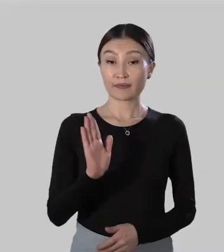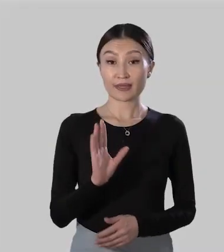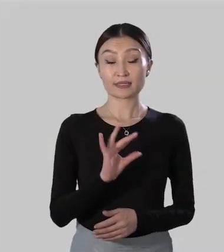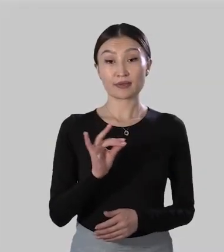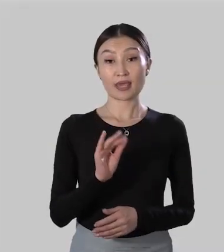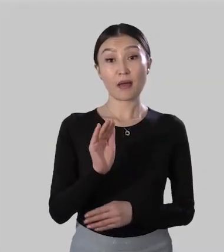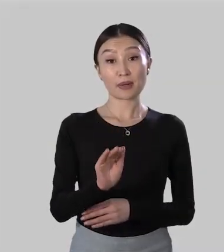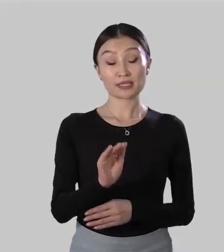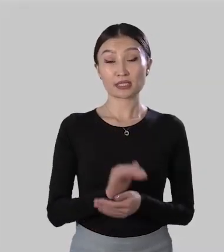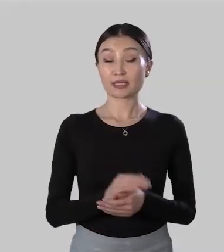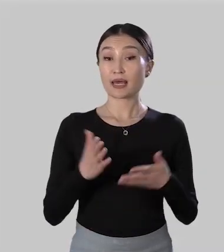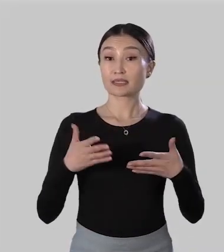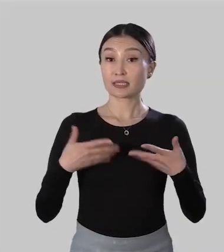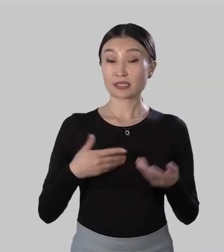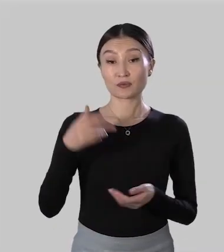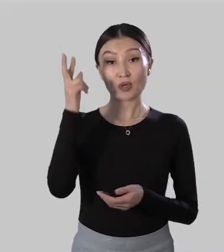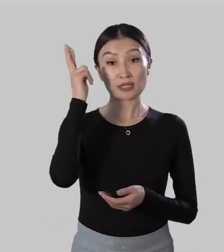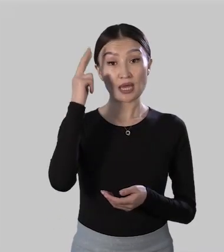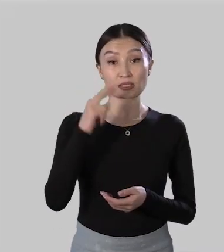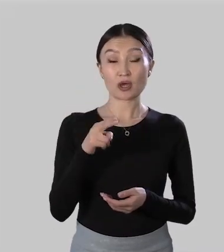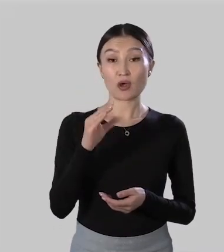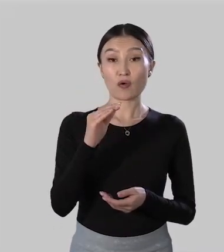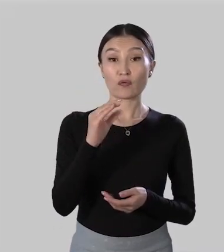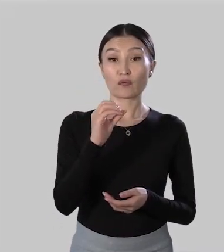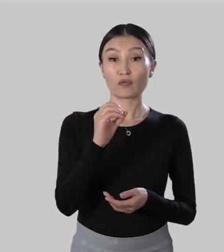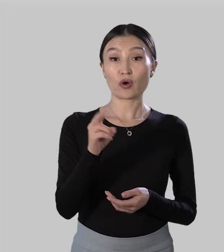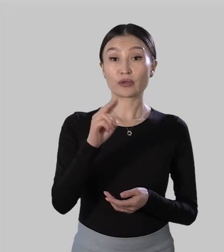Приветствие и обращение. Здравствуй, дядя Федор.